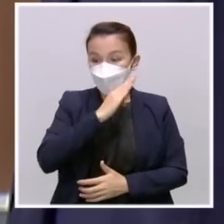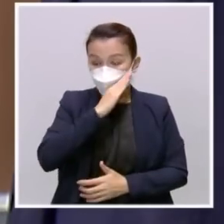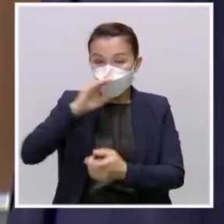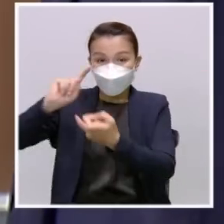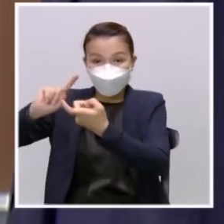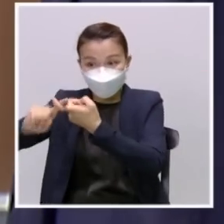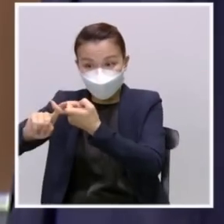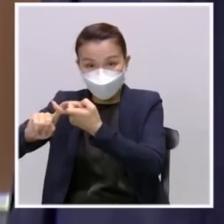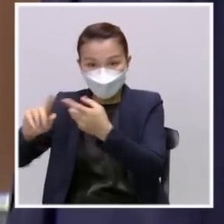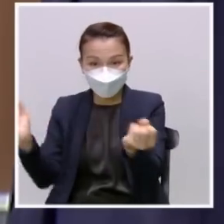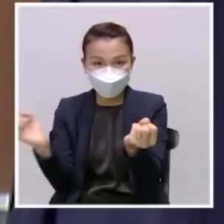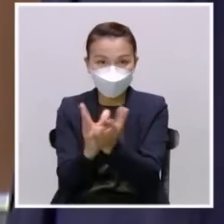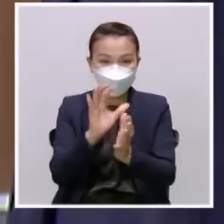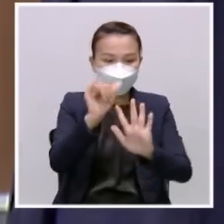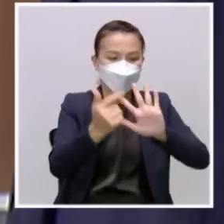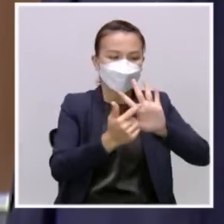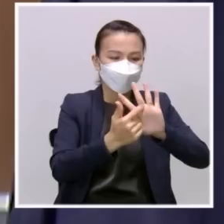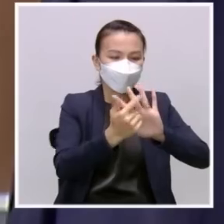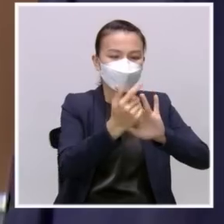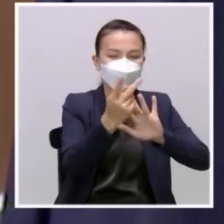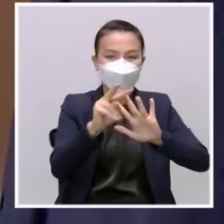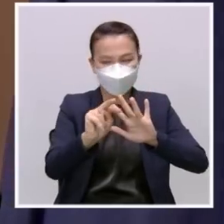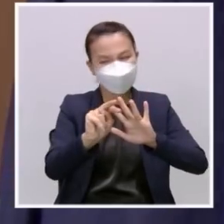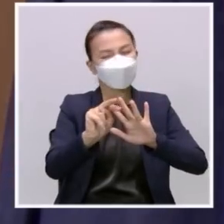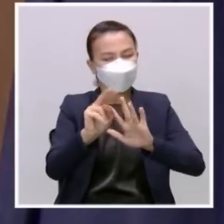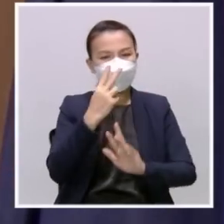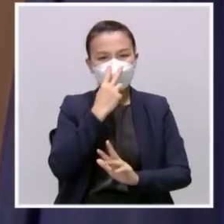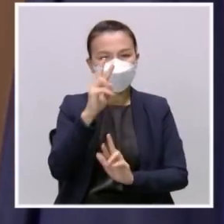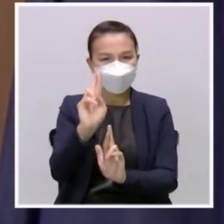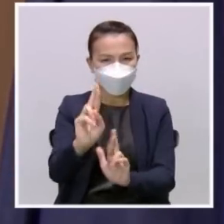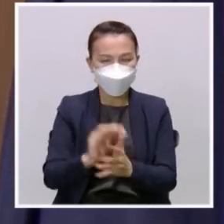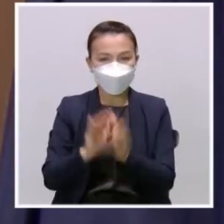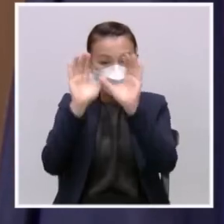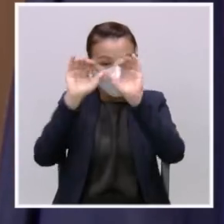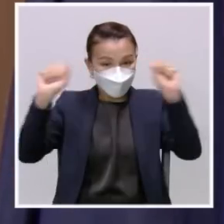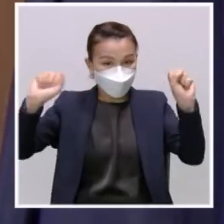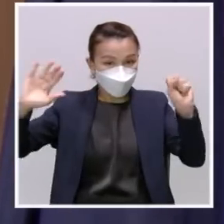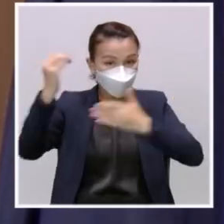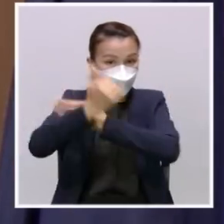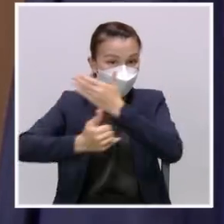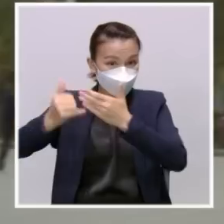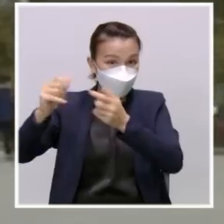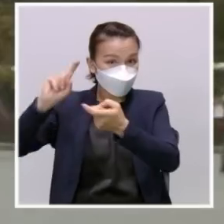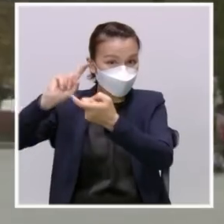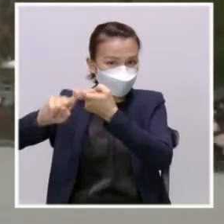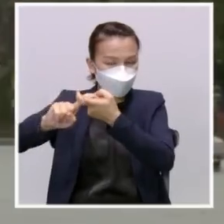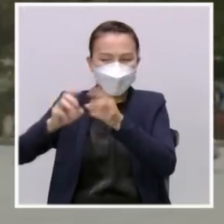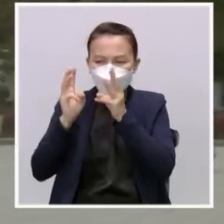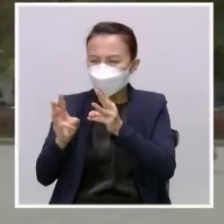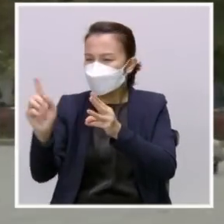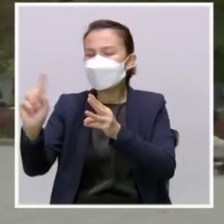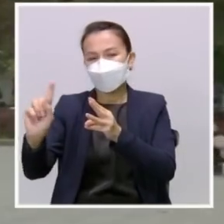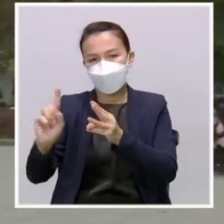ยและสหรัฐกำลังทดสอบข้อเสนอว่าประธานาธิบดีวลาดิเมียร์ปูตินผู้นำรัสเซียจะเป็นไปในทิศทางใดค่ะ